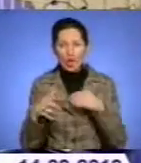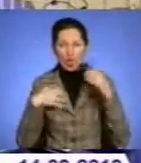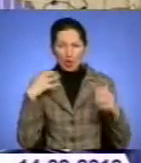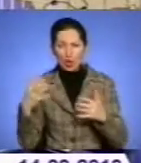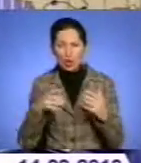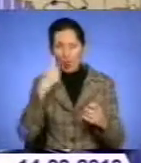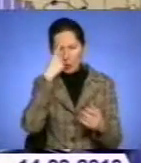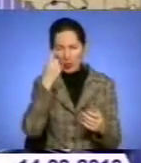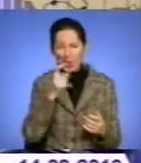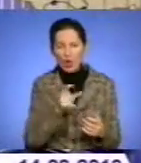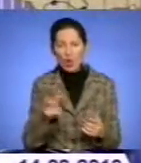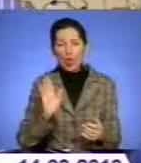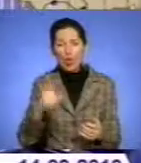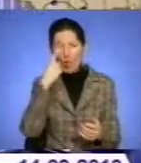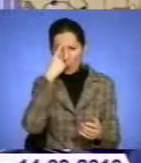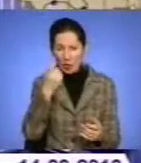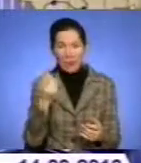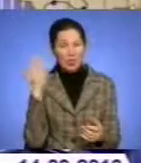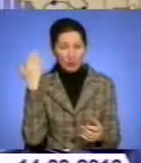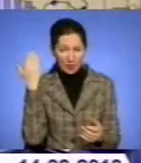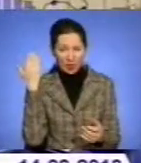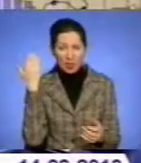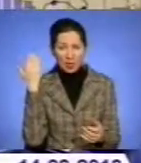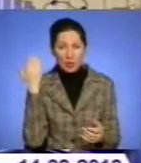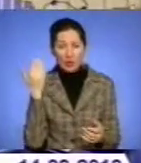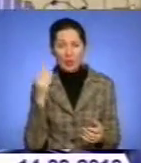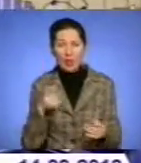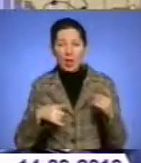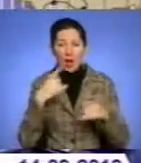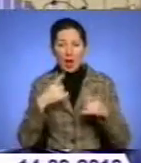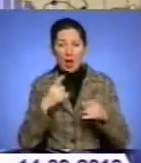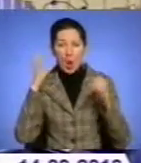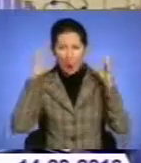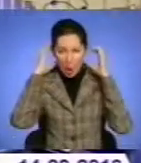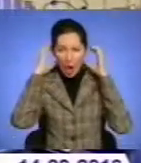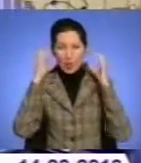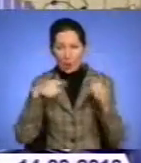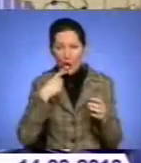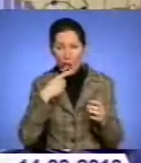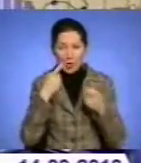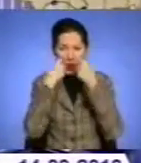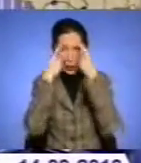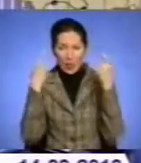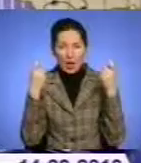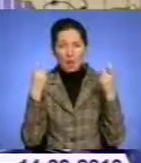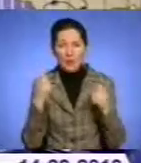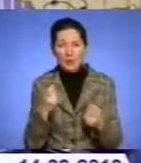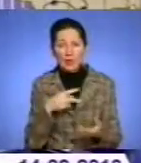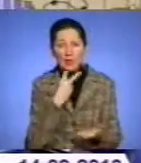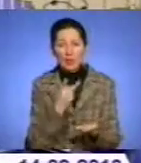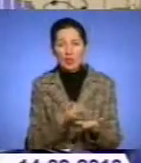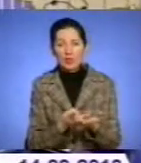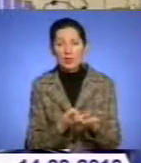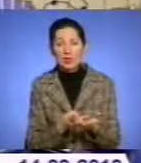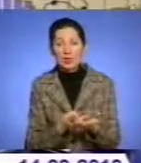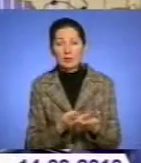попередження, люди були попереджені заздалегідь. Транслювалось по радіо кілька разів відповідне оголошення. Збиралась